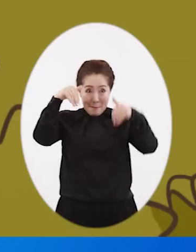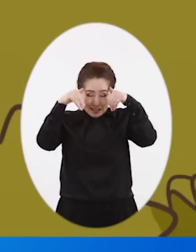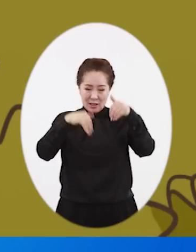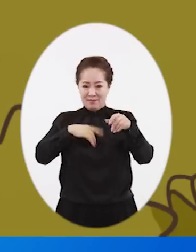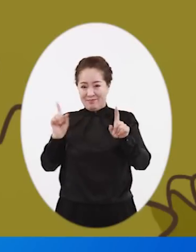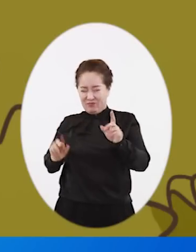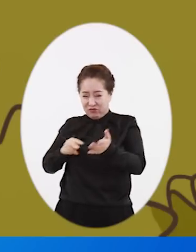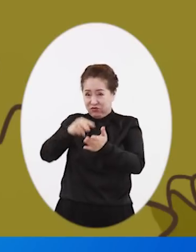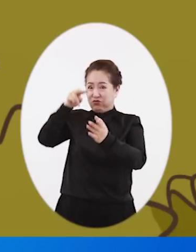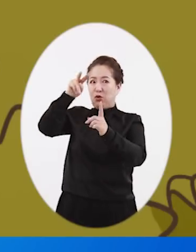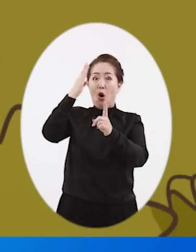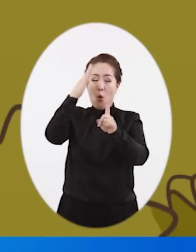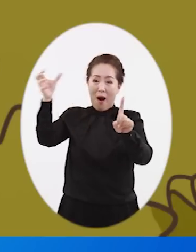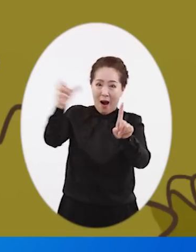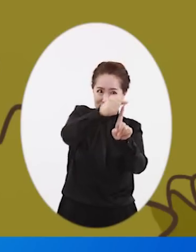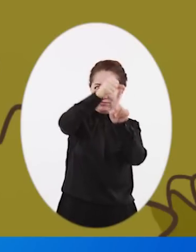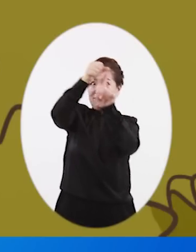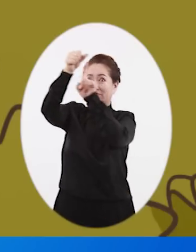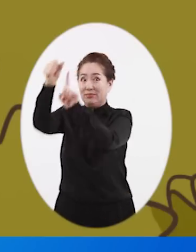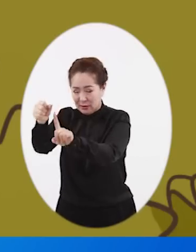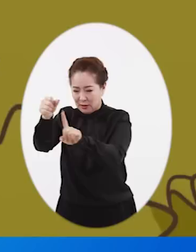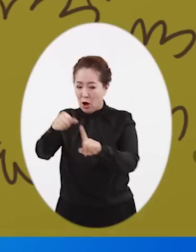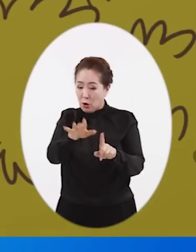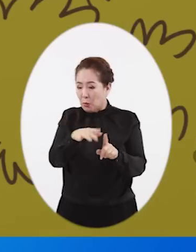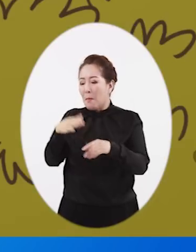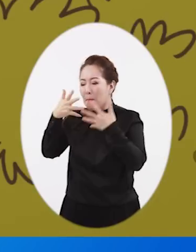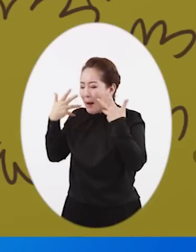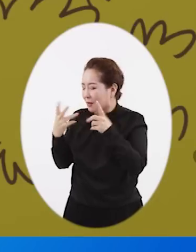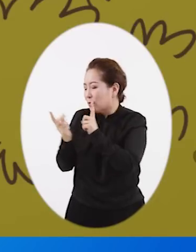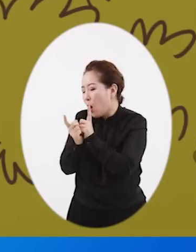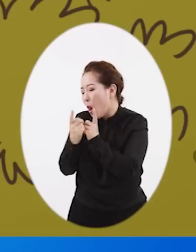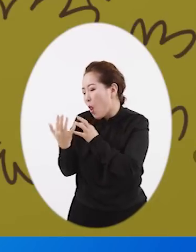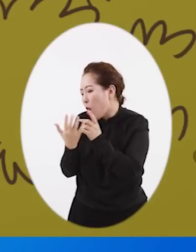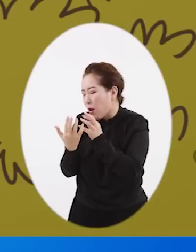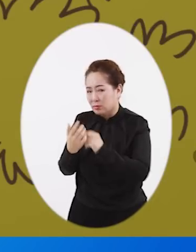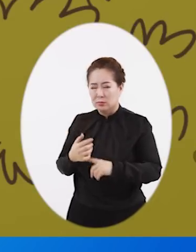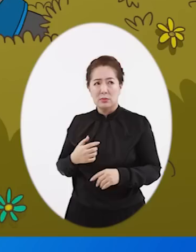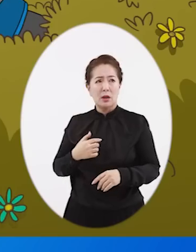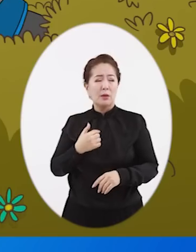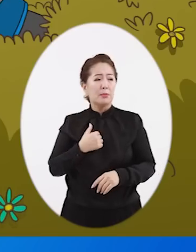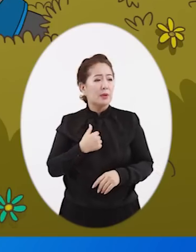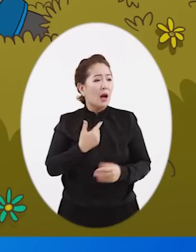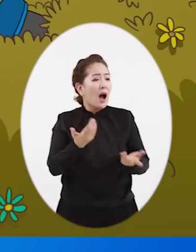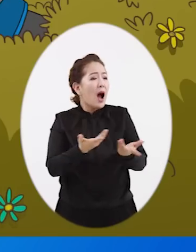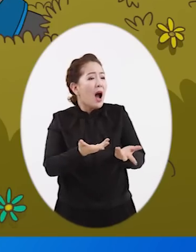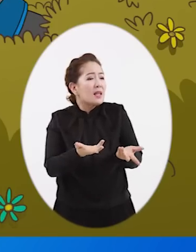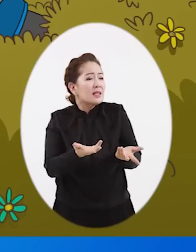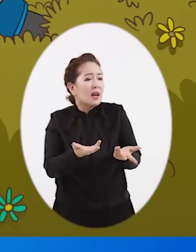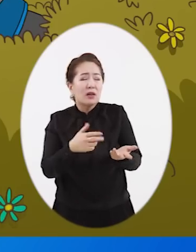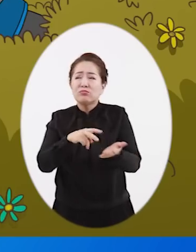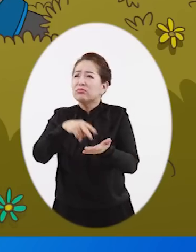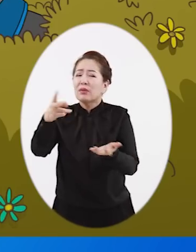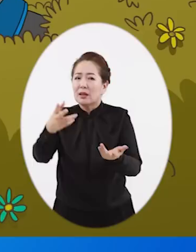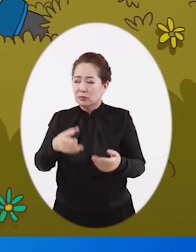нисчих. Харин тэр хооронд бид нар барыг саатуулах арга бодъё. Би тэгээд яг хаашаа ниснэ гинэ? Аль болох хол нисээрээ